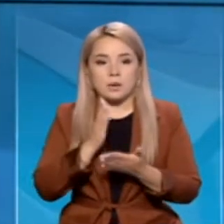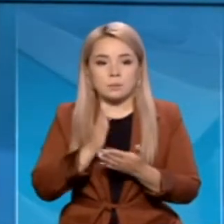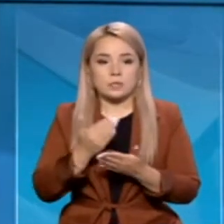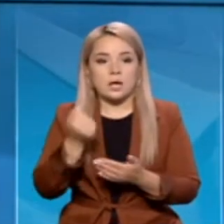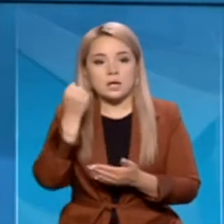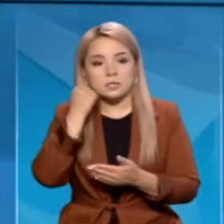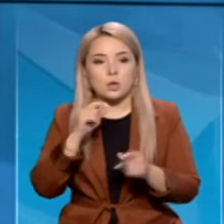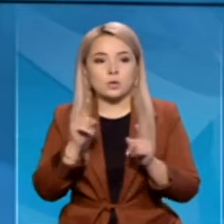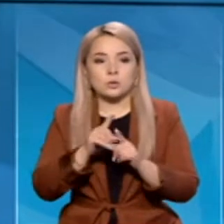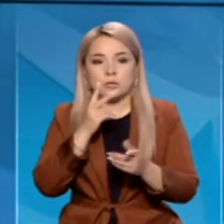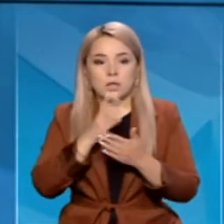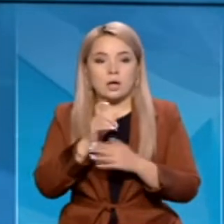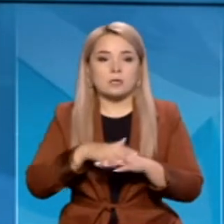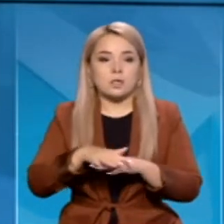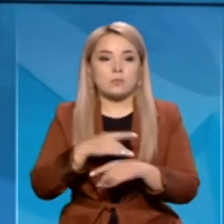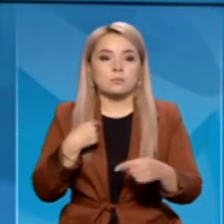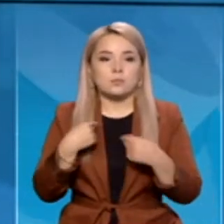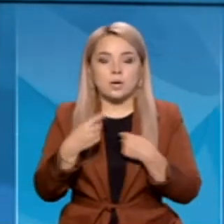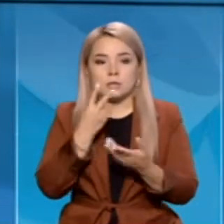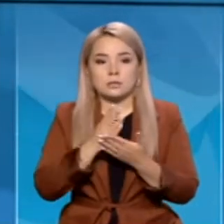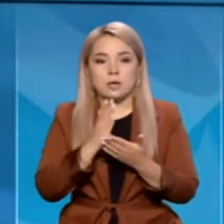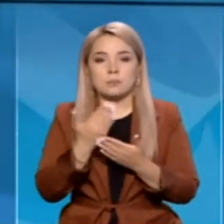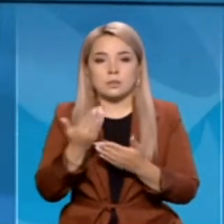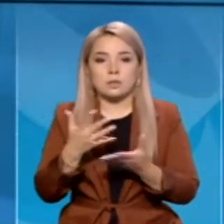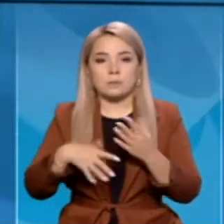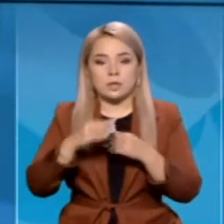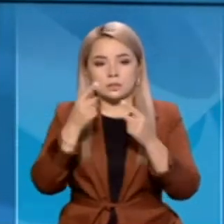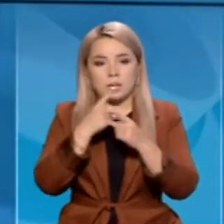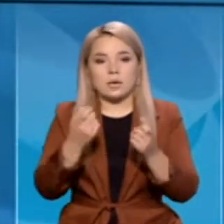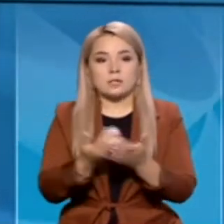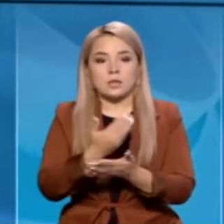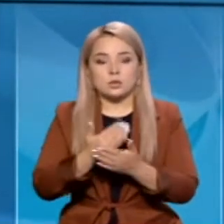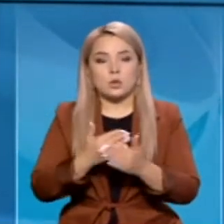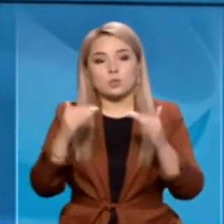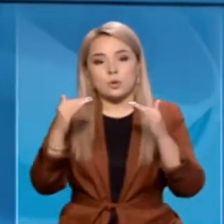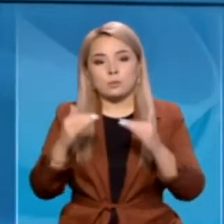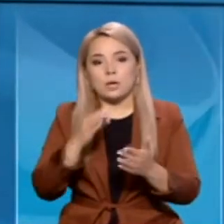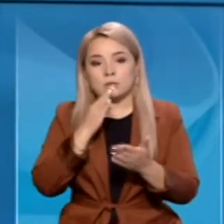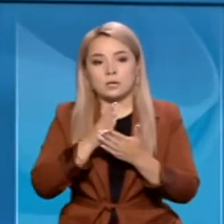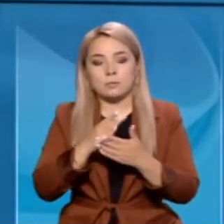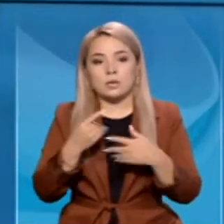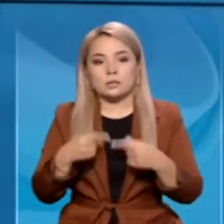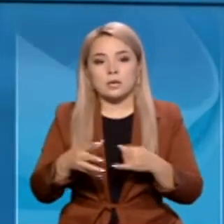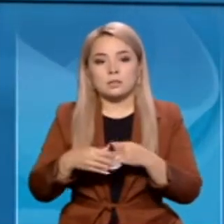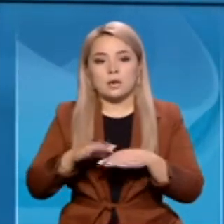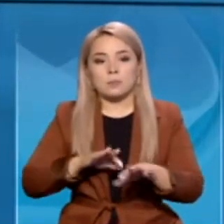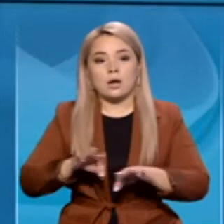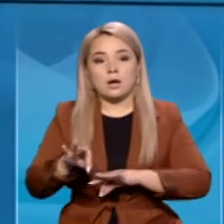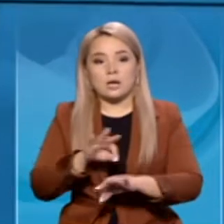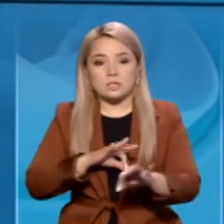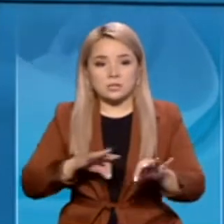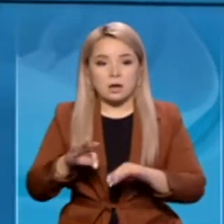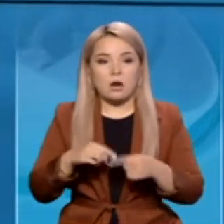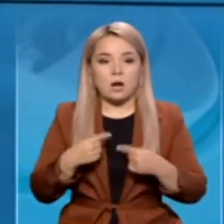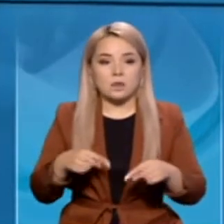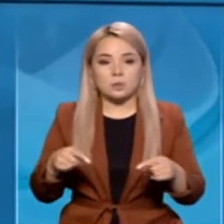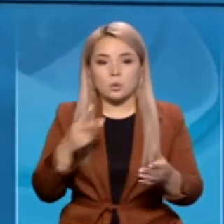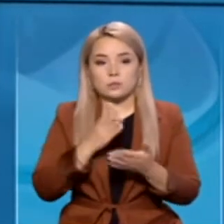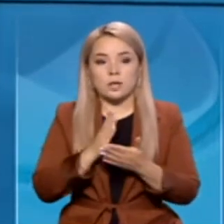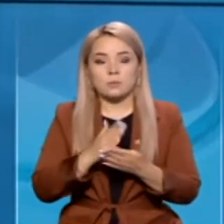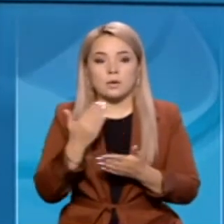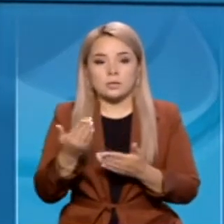әбден ескірген және жұртты әбігерге салып жүр. Деректердің дәлдігі төмен болғандықтан кей елді мекеннің координаттары әртүрлі болып